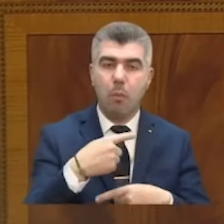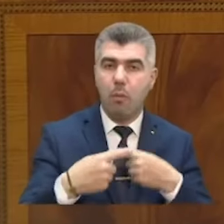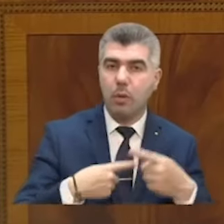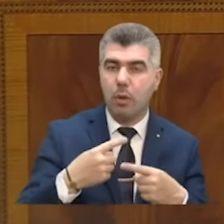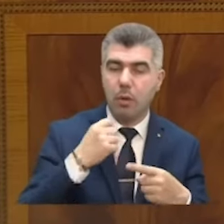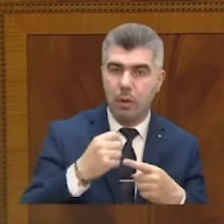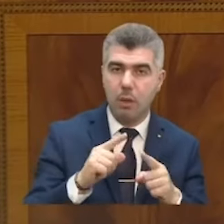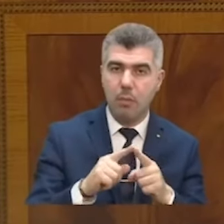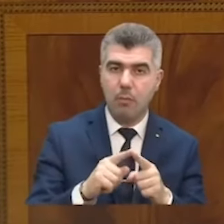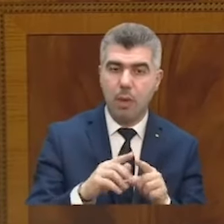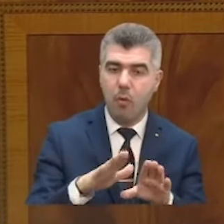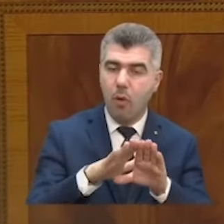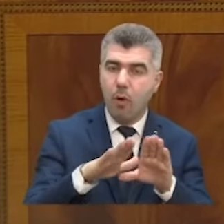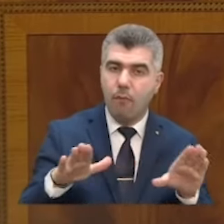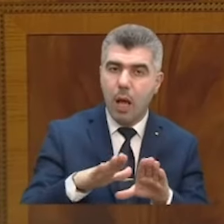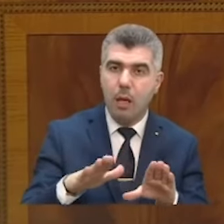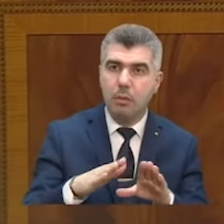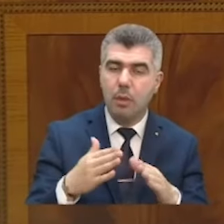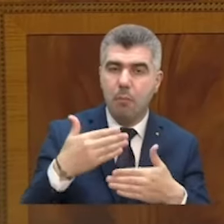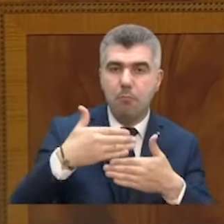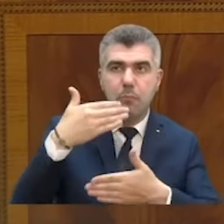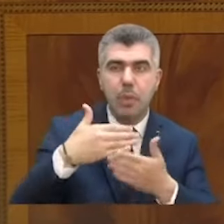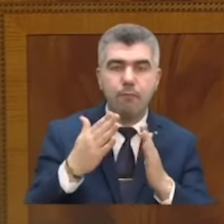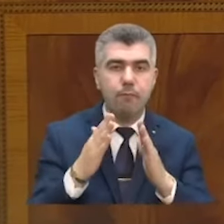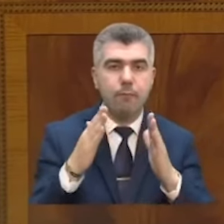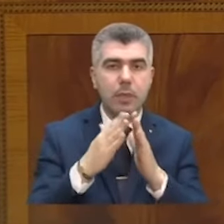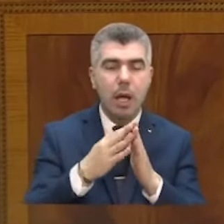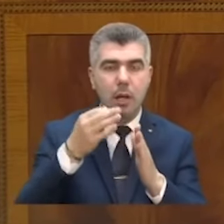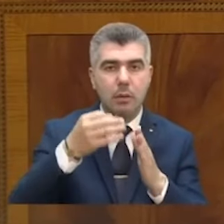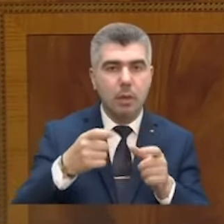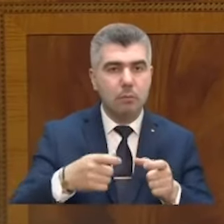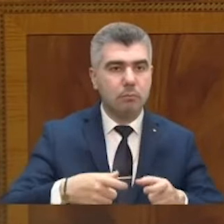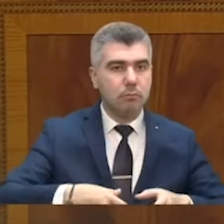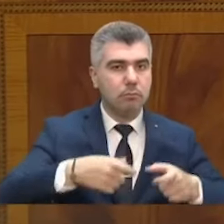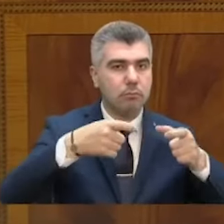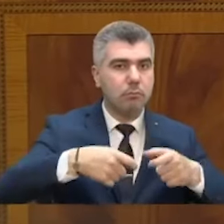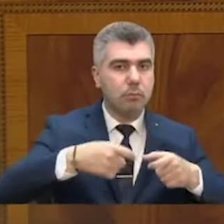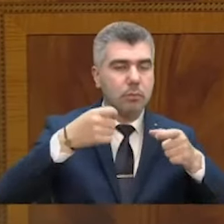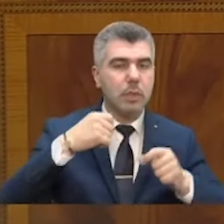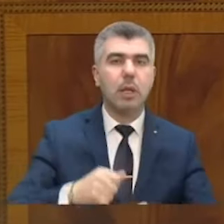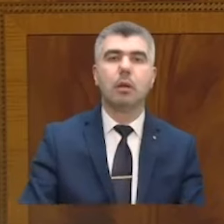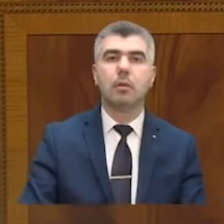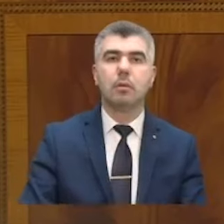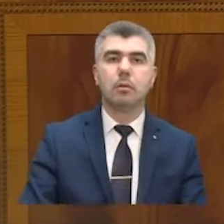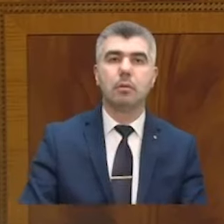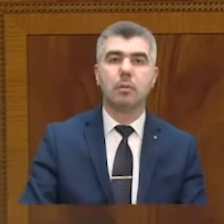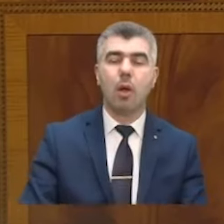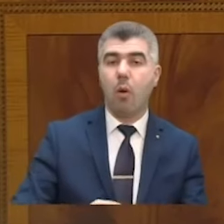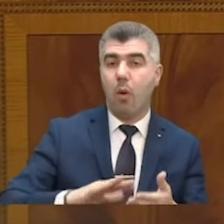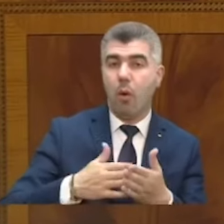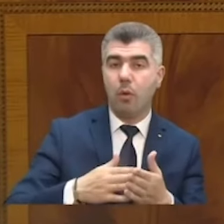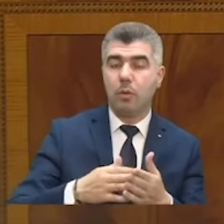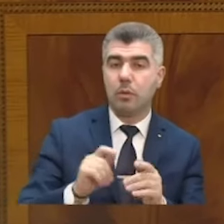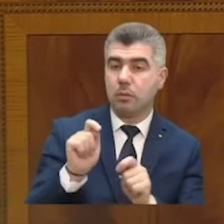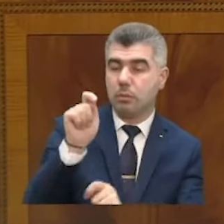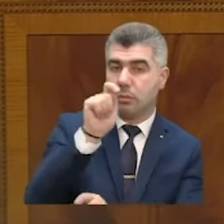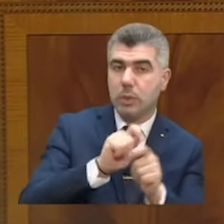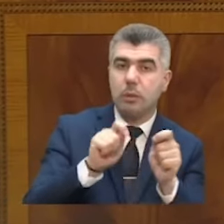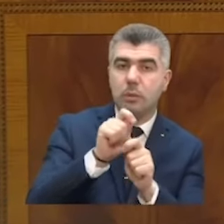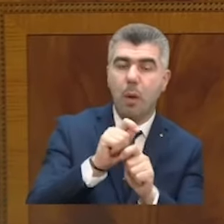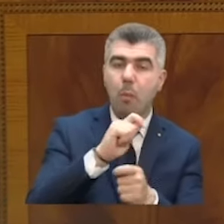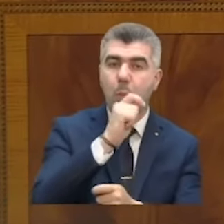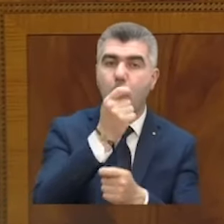العقارية اللازمة وتوفير البنيات التحتية العالية المستوى والخبرات التقنية